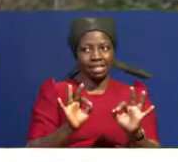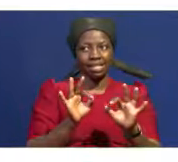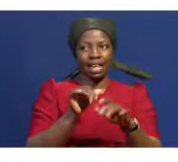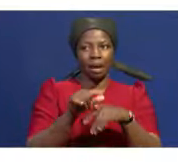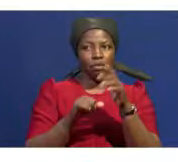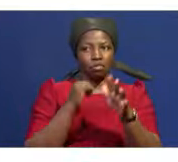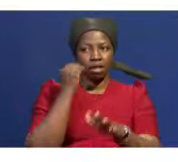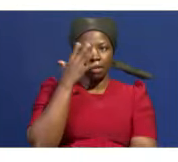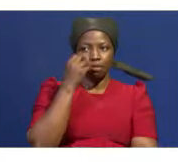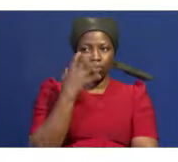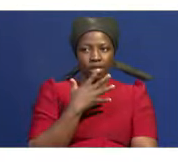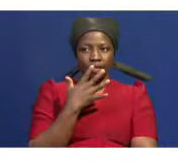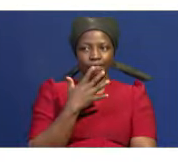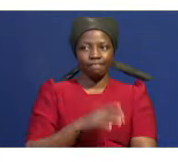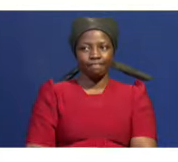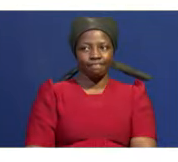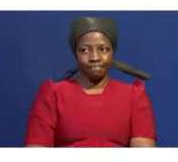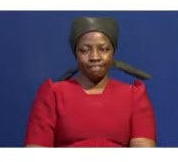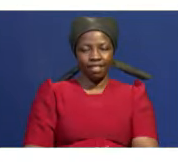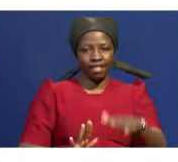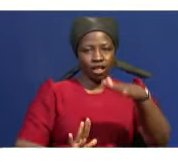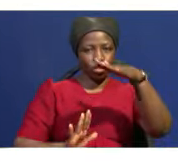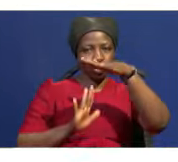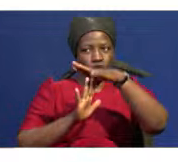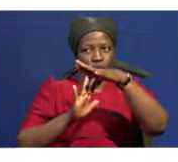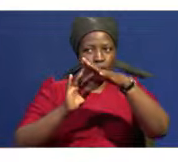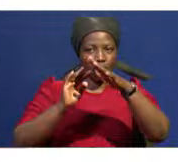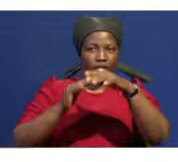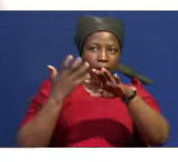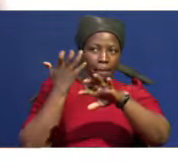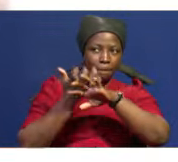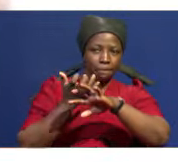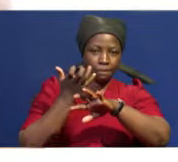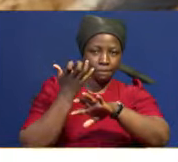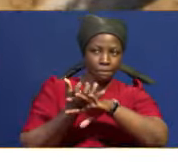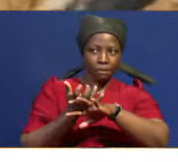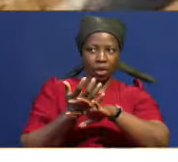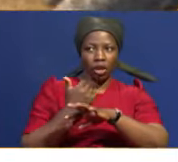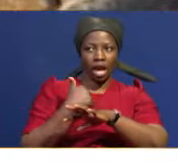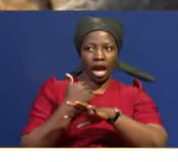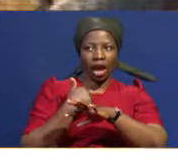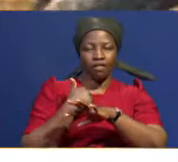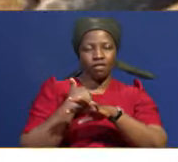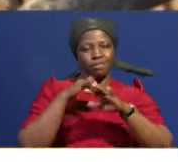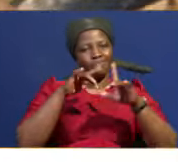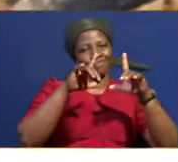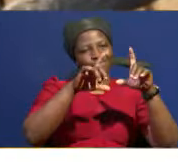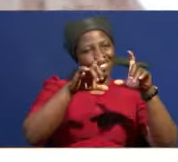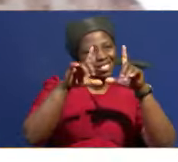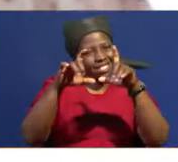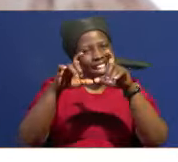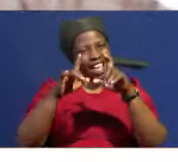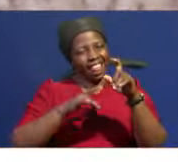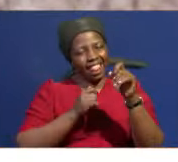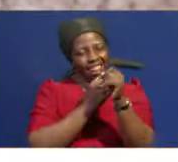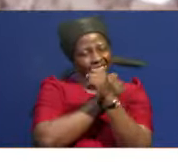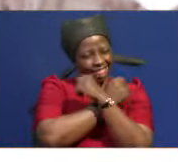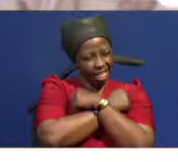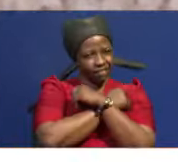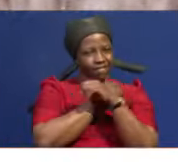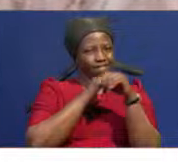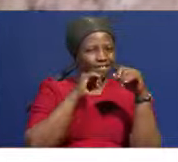beauty. Vilele vya miamba katika korongo hii ni vivutio vya wapigaji picha wanaotembelea eneo